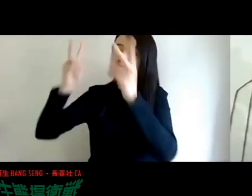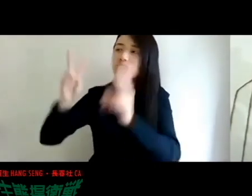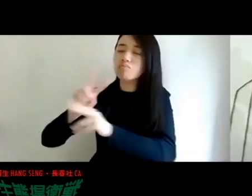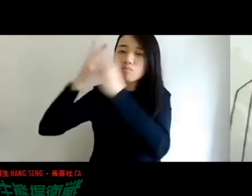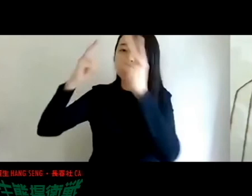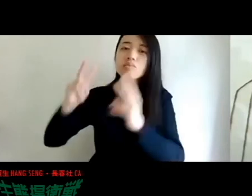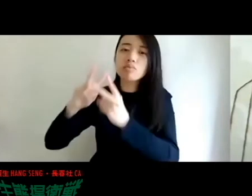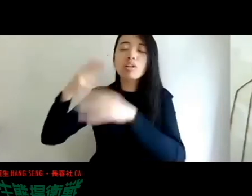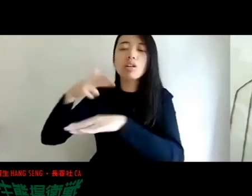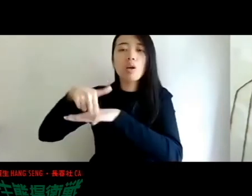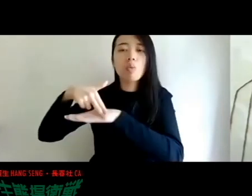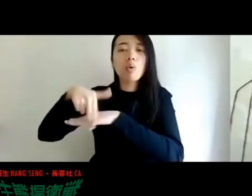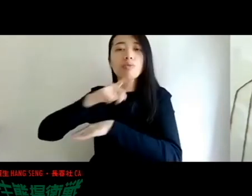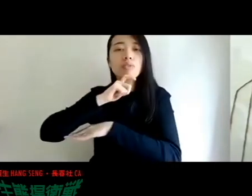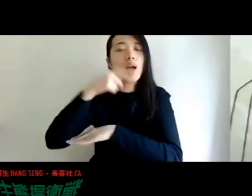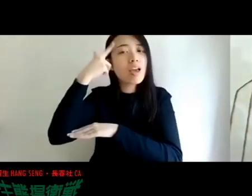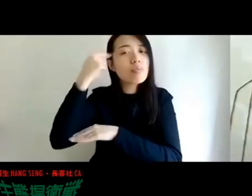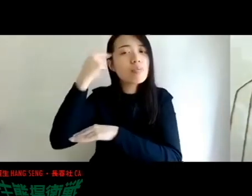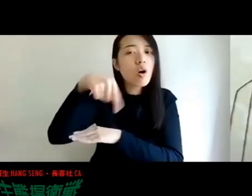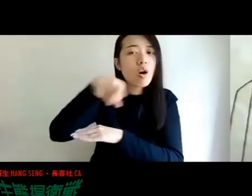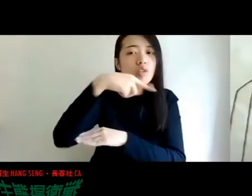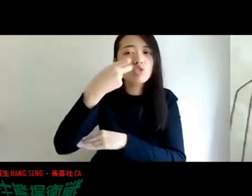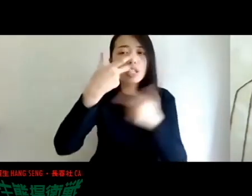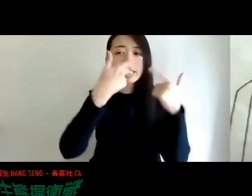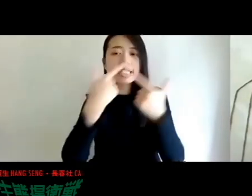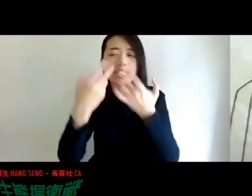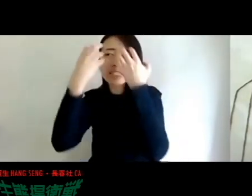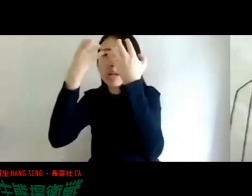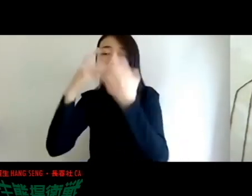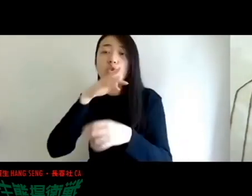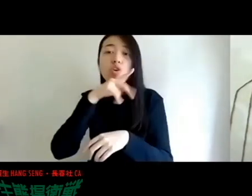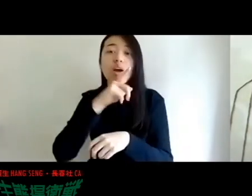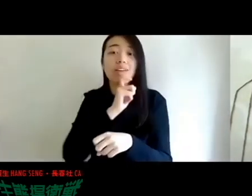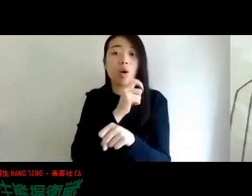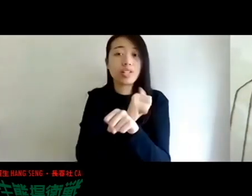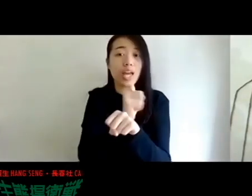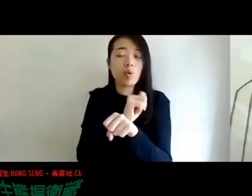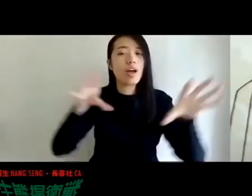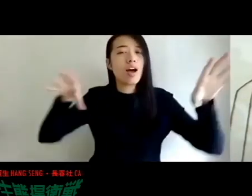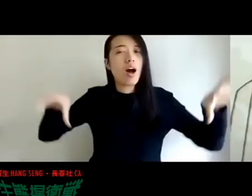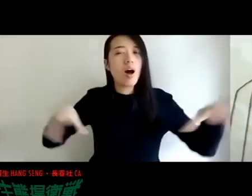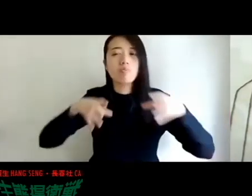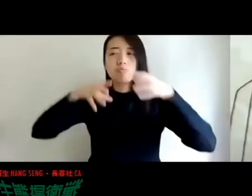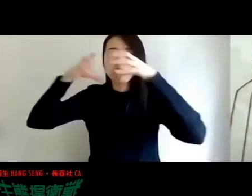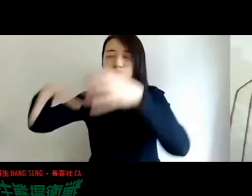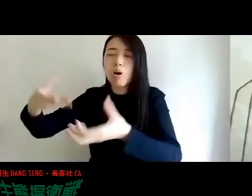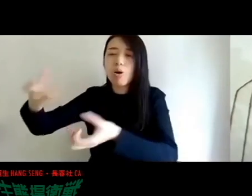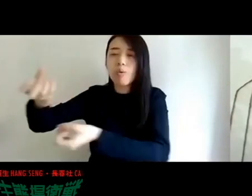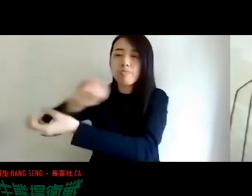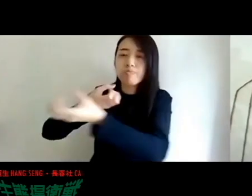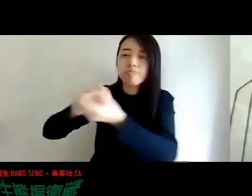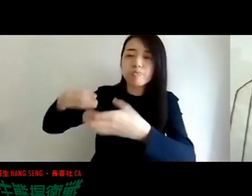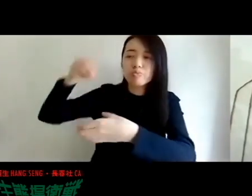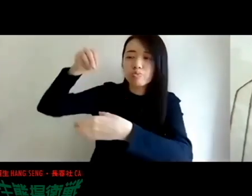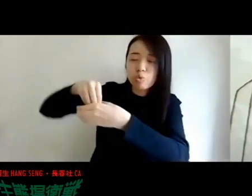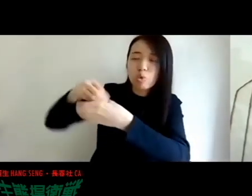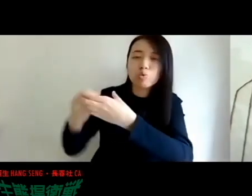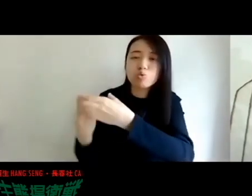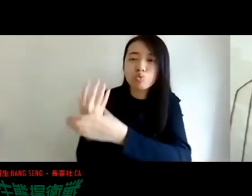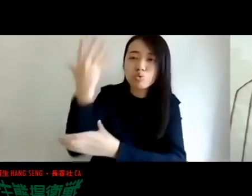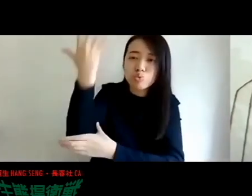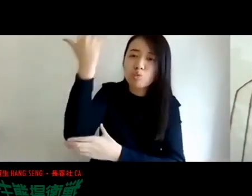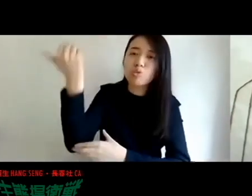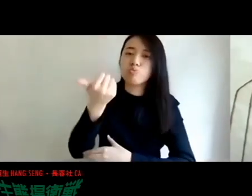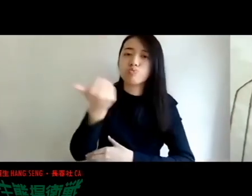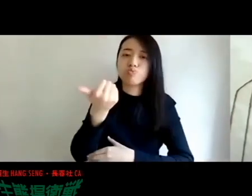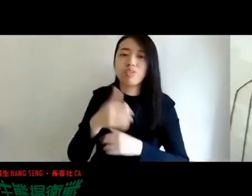咁去將來有機會咧，我哋可以一齊咧去到郊外咧去植樹，去為香港嘅 冇